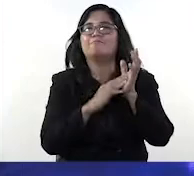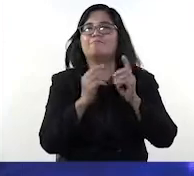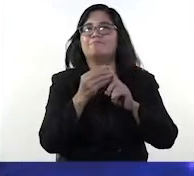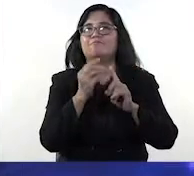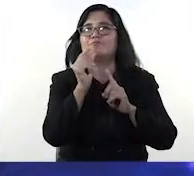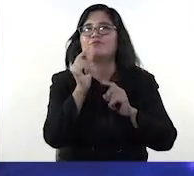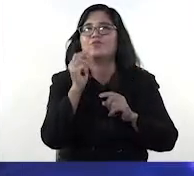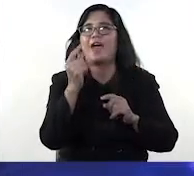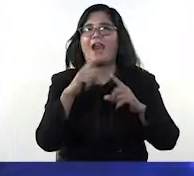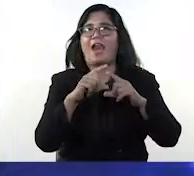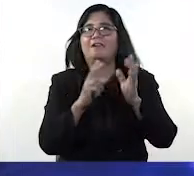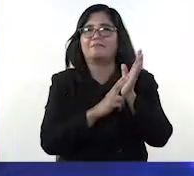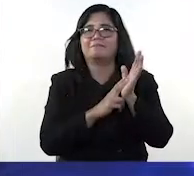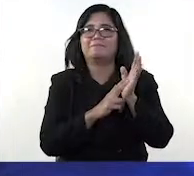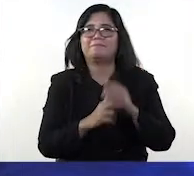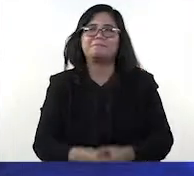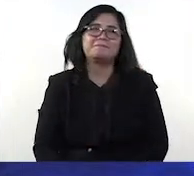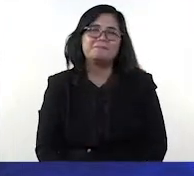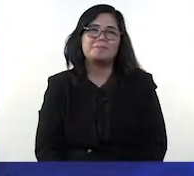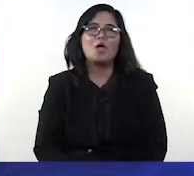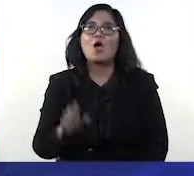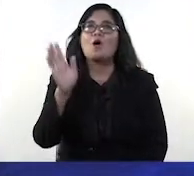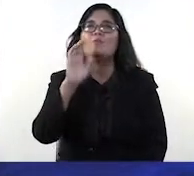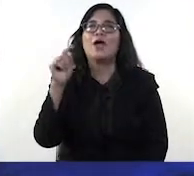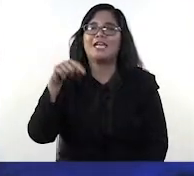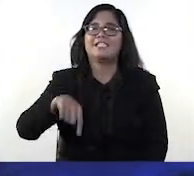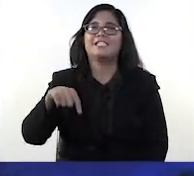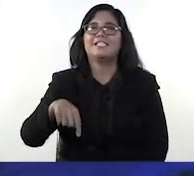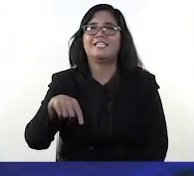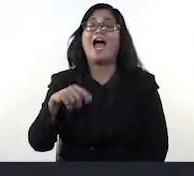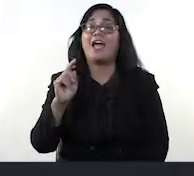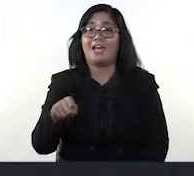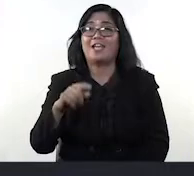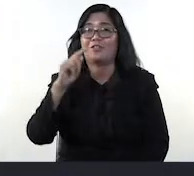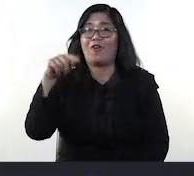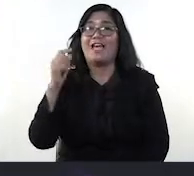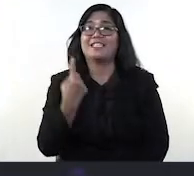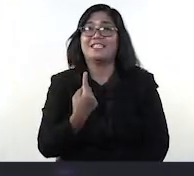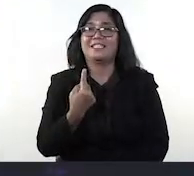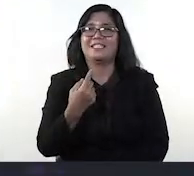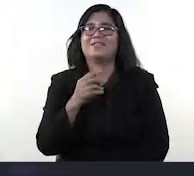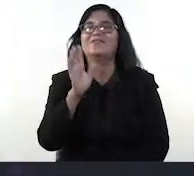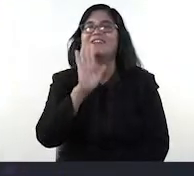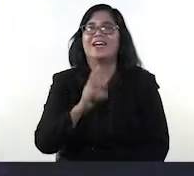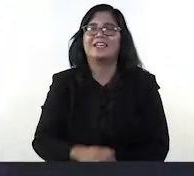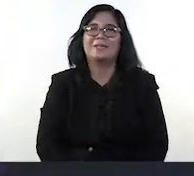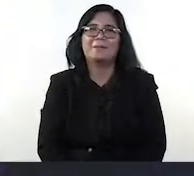main-main gadis sekolah debit sendiri dibikin-bikin sendiri gelarnya Hahaha